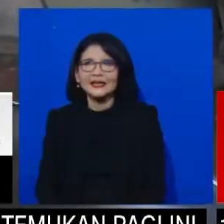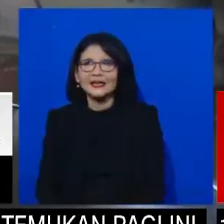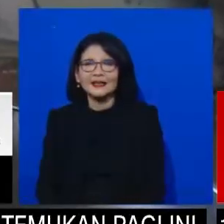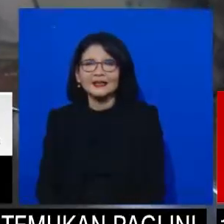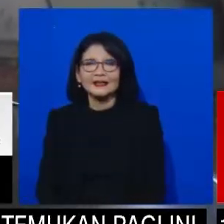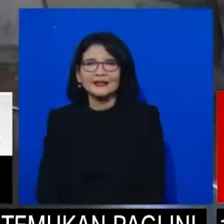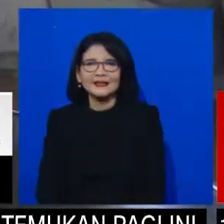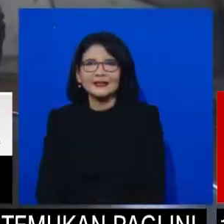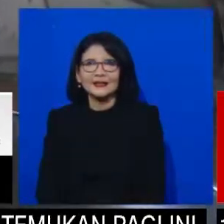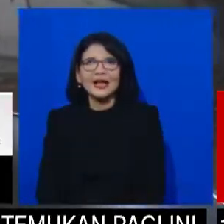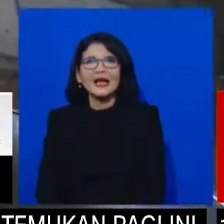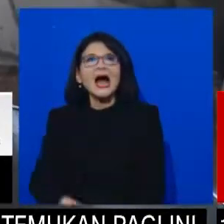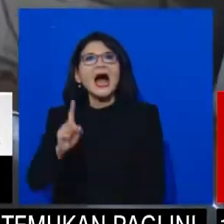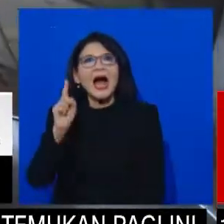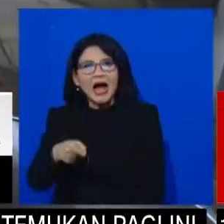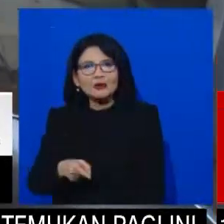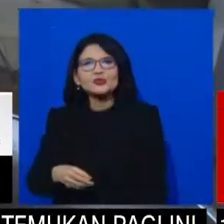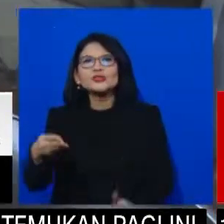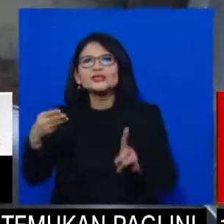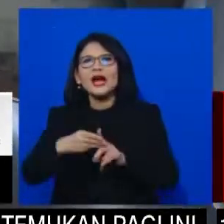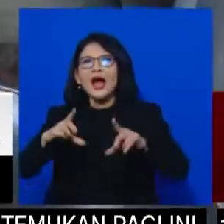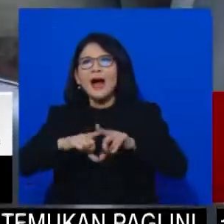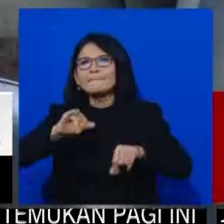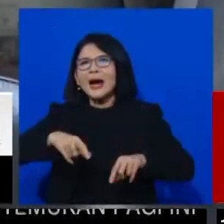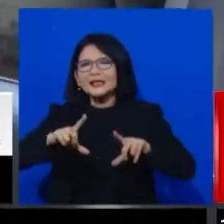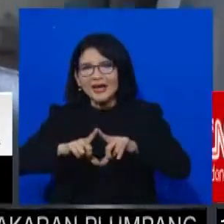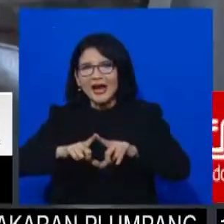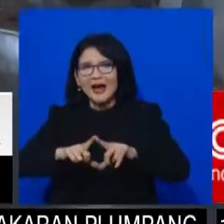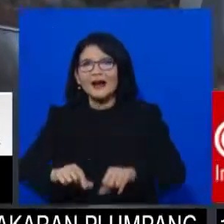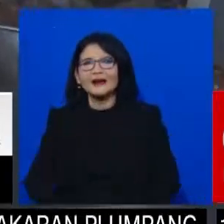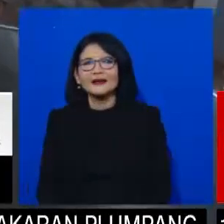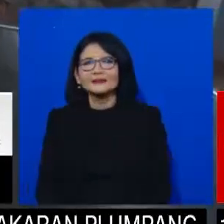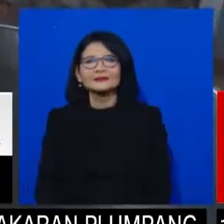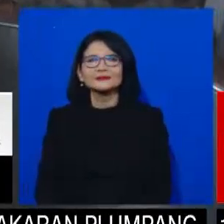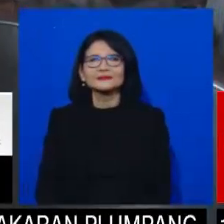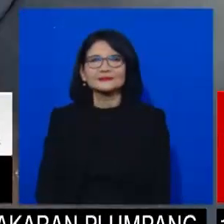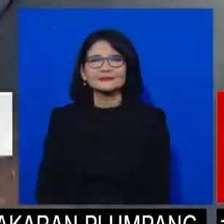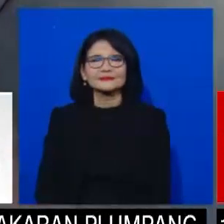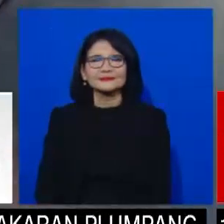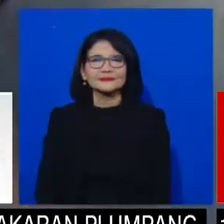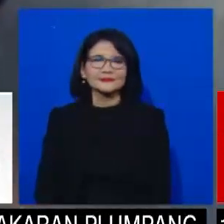kita lihat. Kalau bukan baja, susah ya.